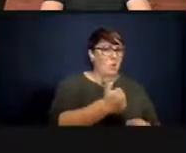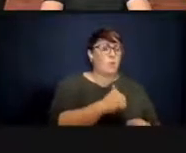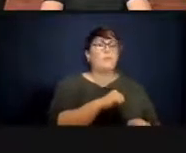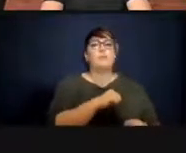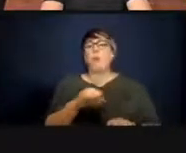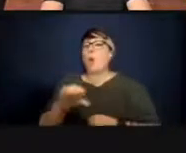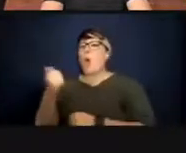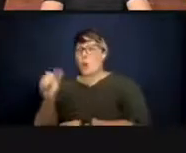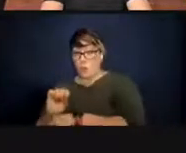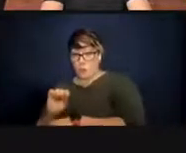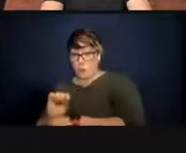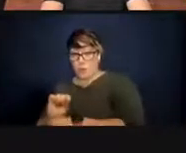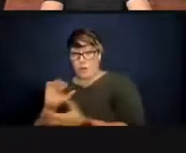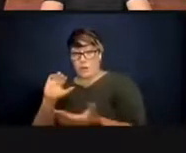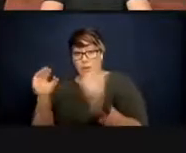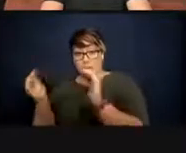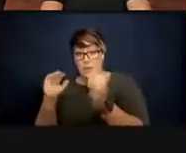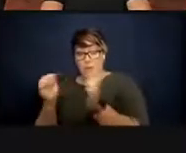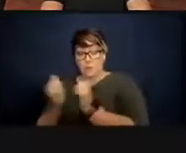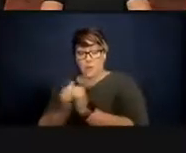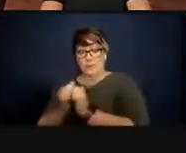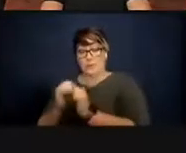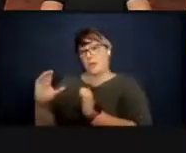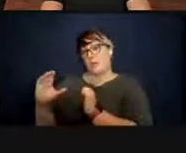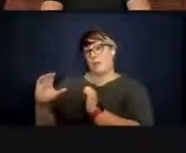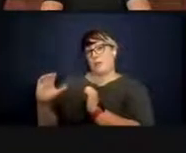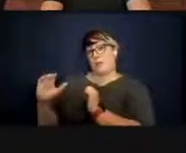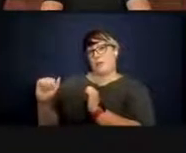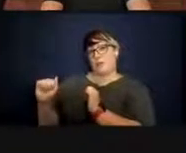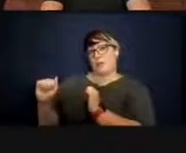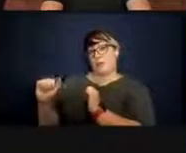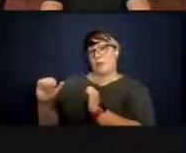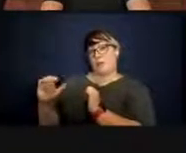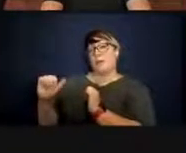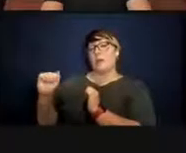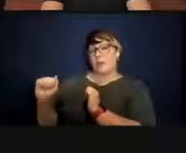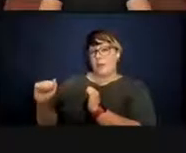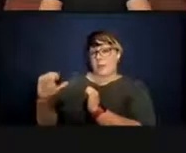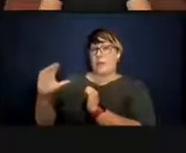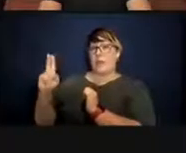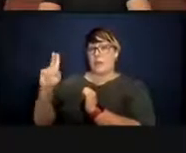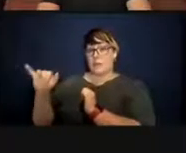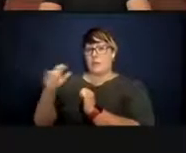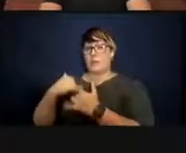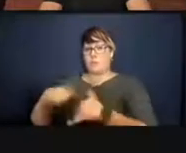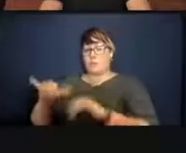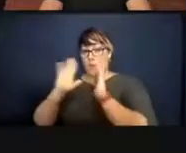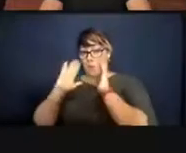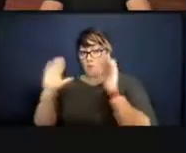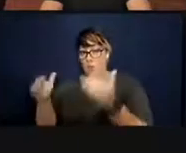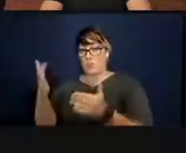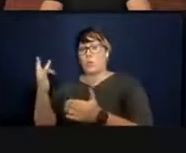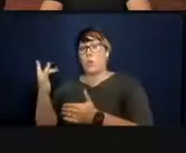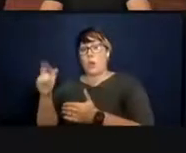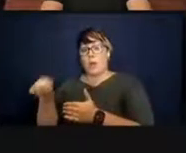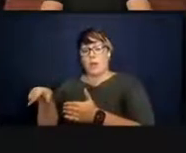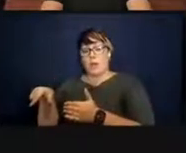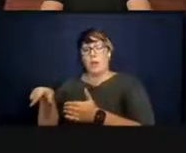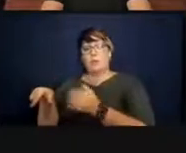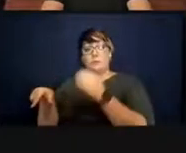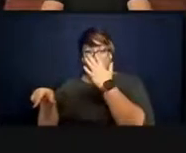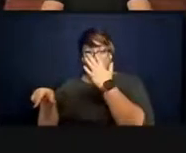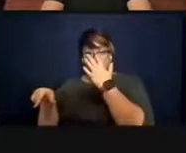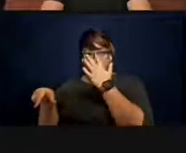ni idadi ipi kati ya wanafunzi hawa ambao wameweza kupata faida kutokana